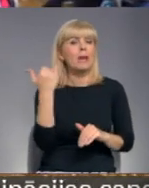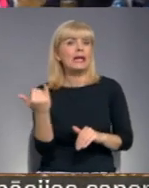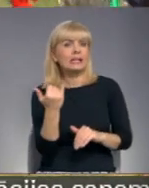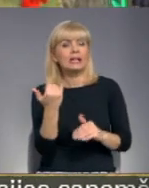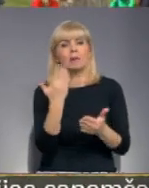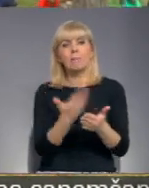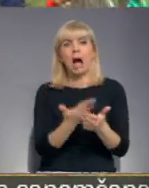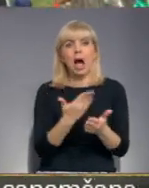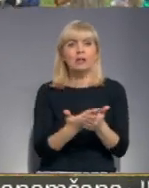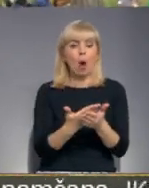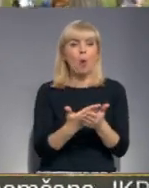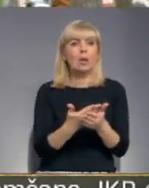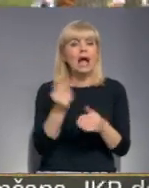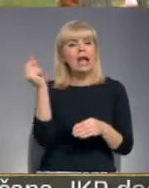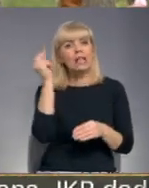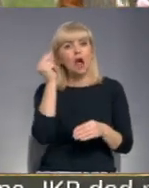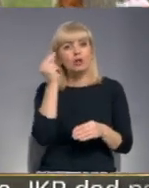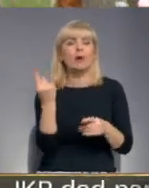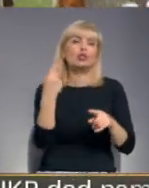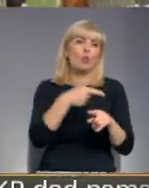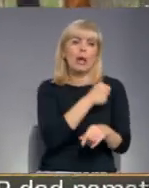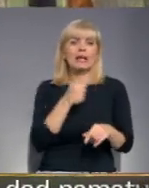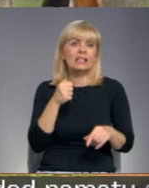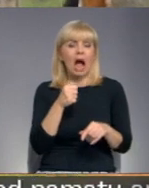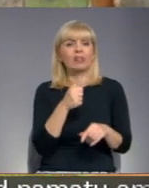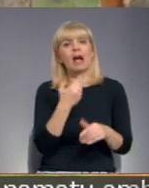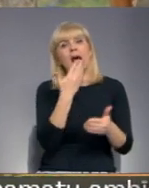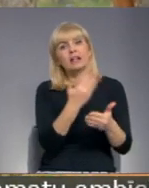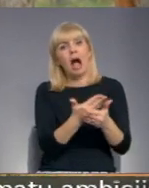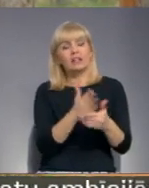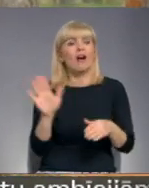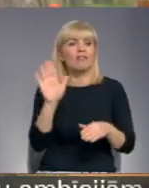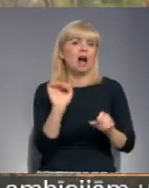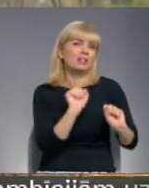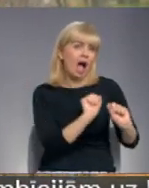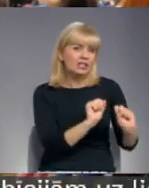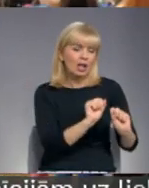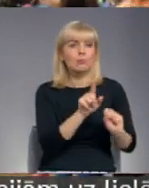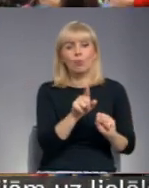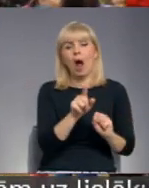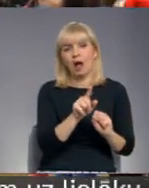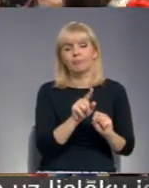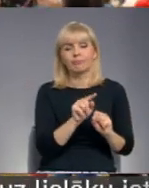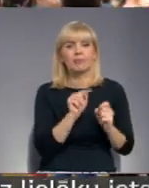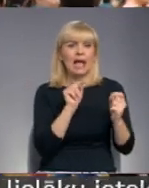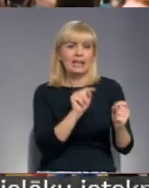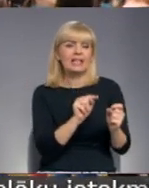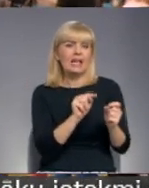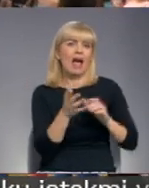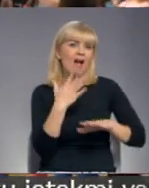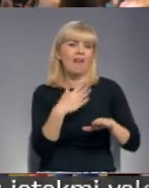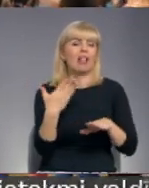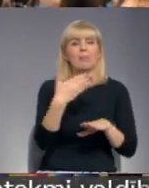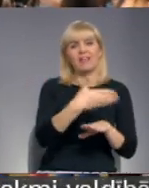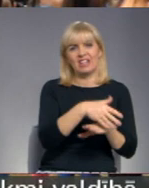paraugu demonstrējumu. Šoreiz karavīri rāda, kā mūsu valsts tiek aizsargāta no nevēlamiem viesiem. Tādā veidā mēs ceram izglītot